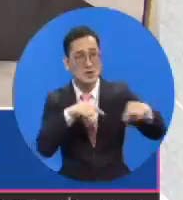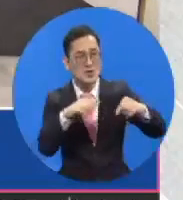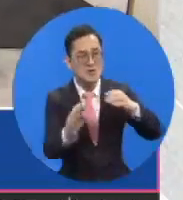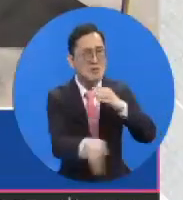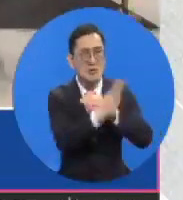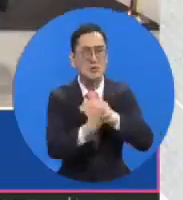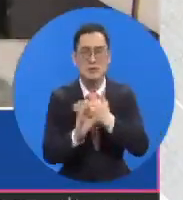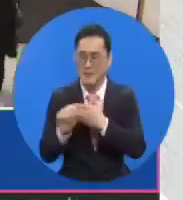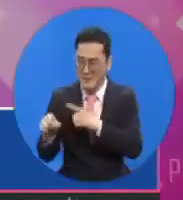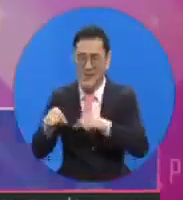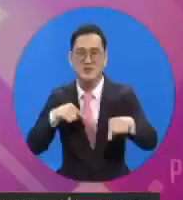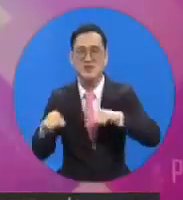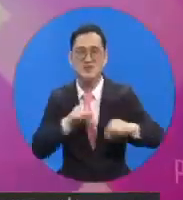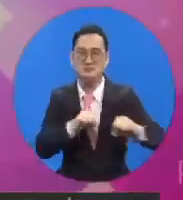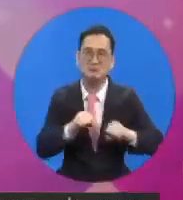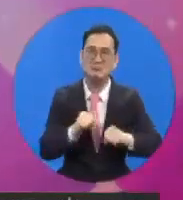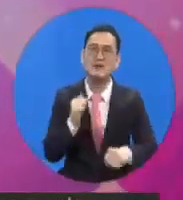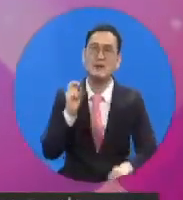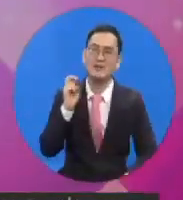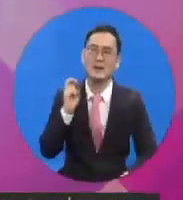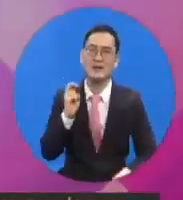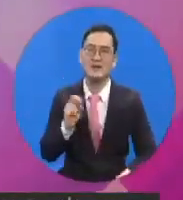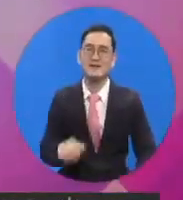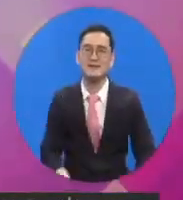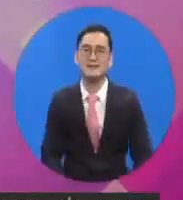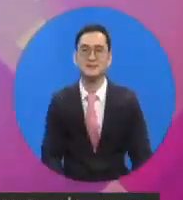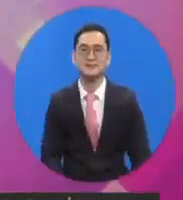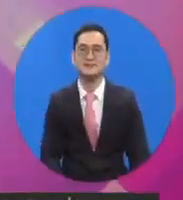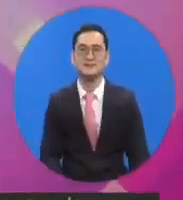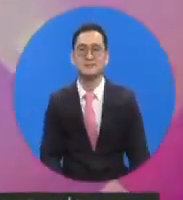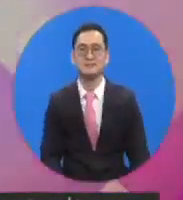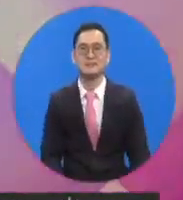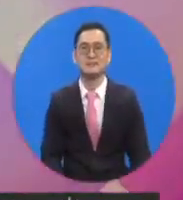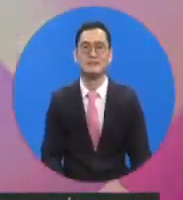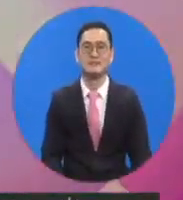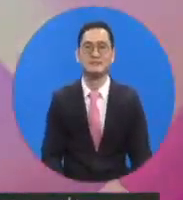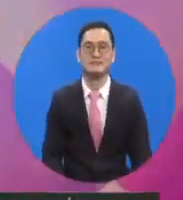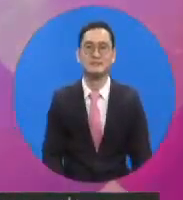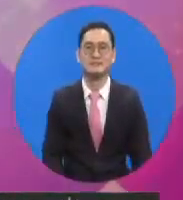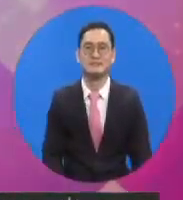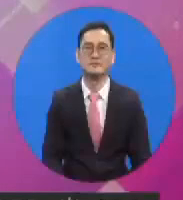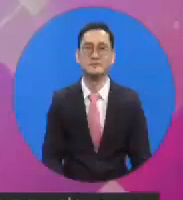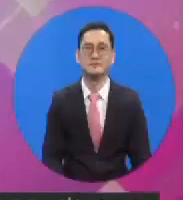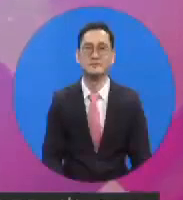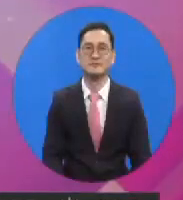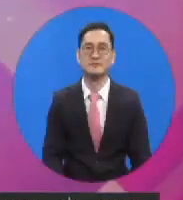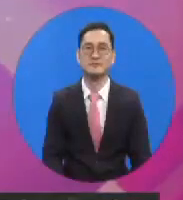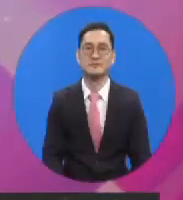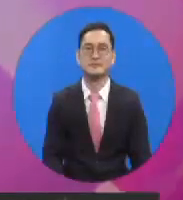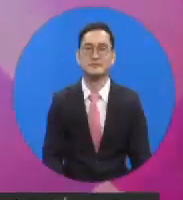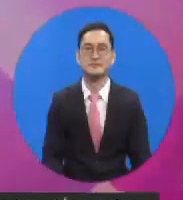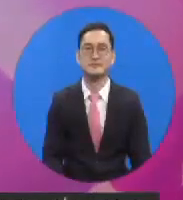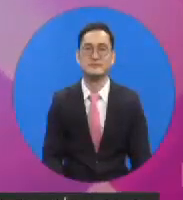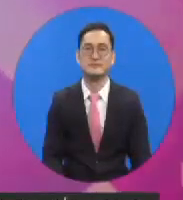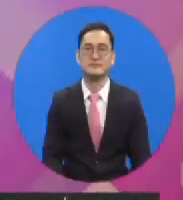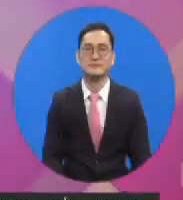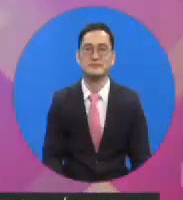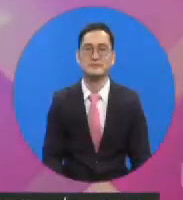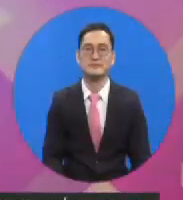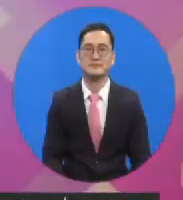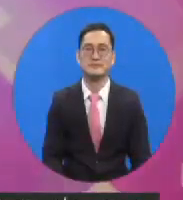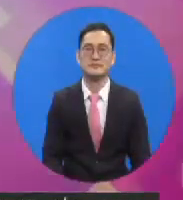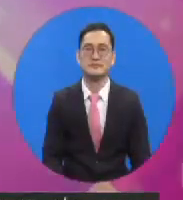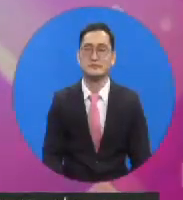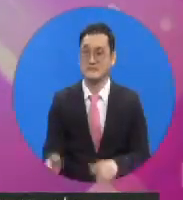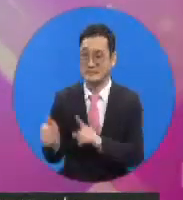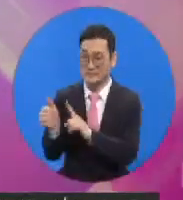예, 자, 첫 번째 주제였고요. 윤석열 검찰총장을 향한 여권의 압박과 공세가 정말이지